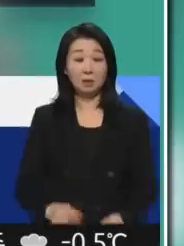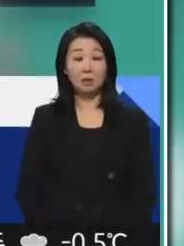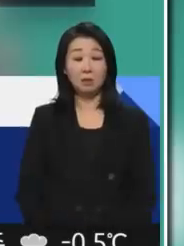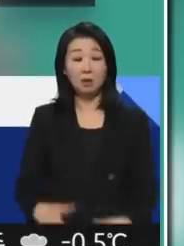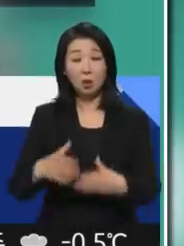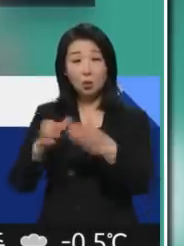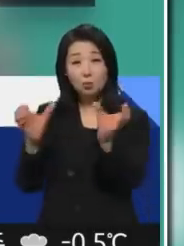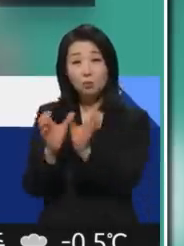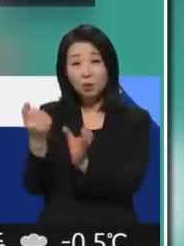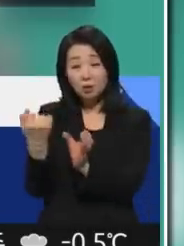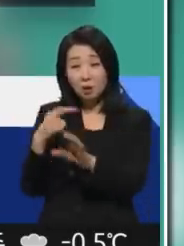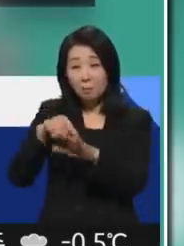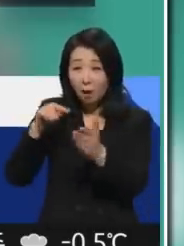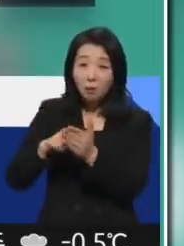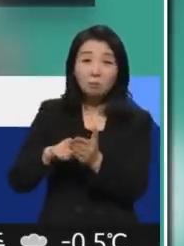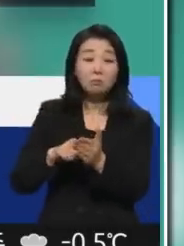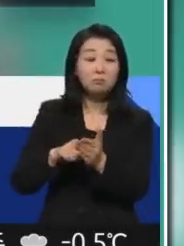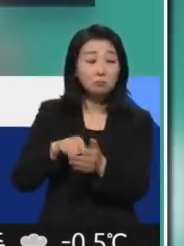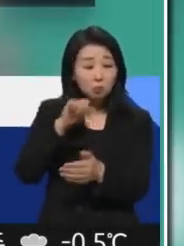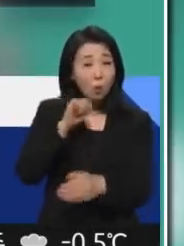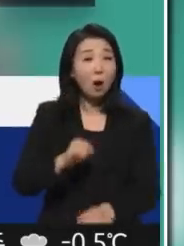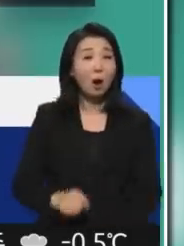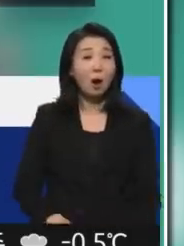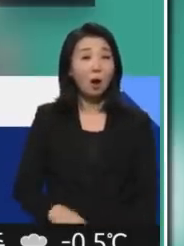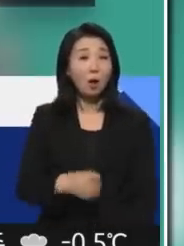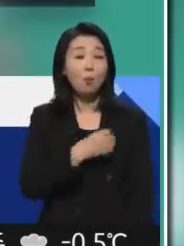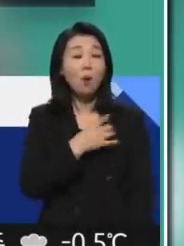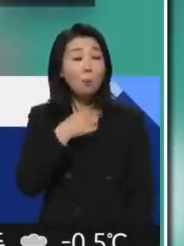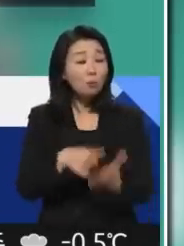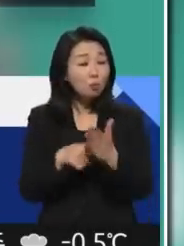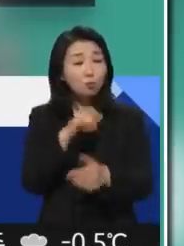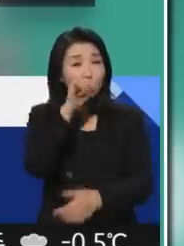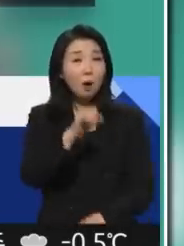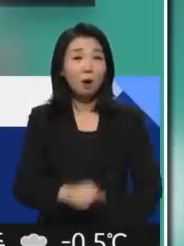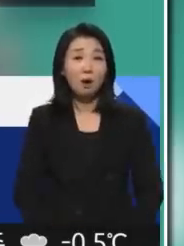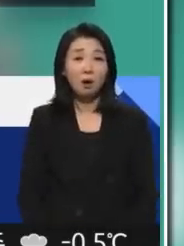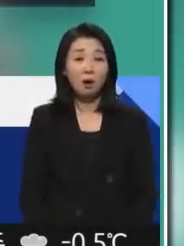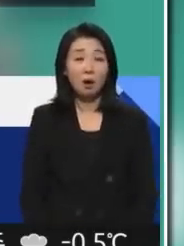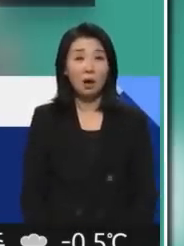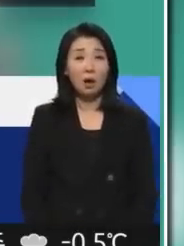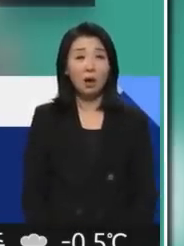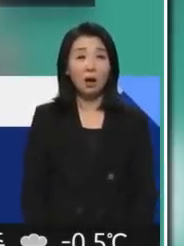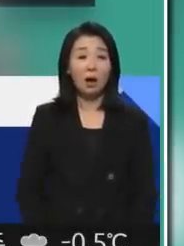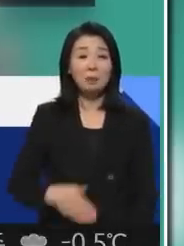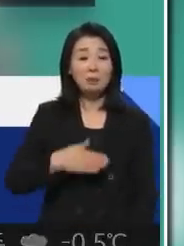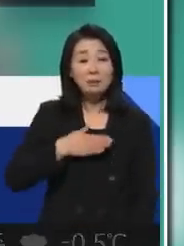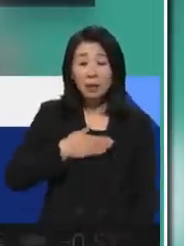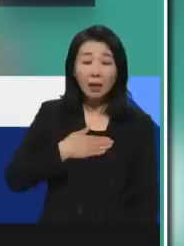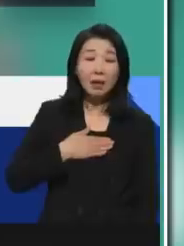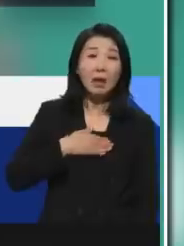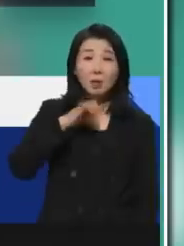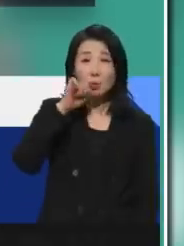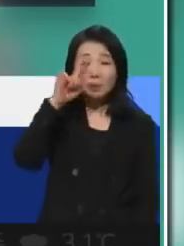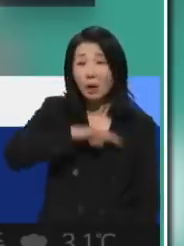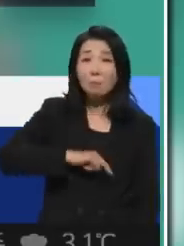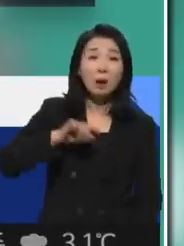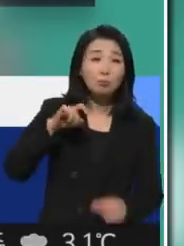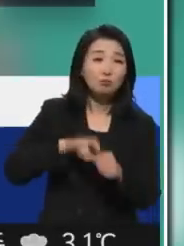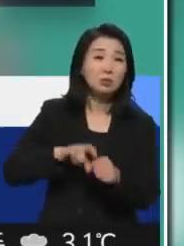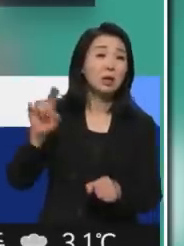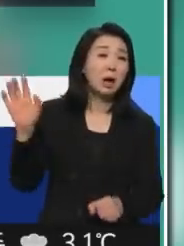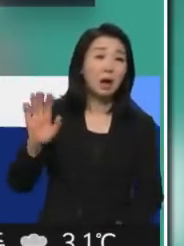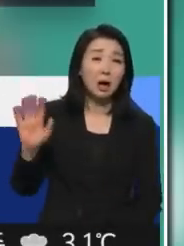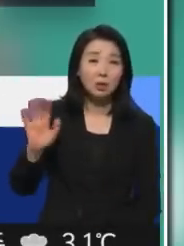훨씬 좋습니다. 아, 예. 당심이 많으면 좋죠. 예, 그건 예. 저의 유불리 문제가 아니라 당의 총선 승리를